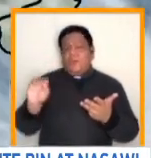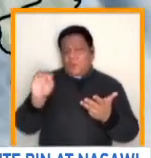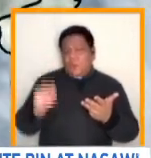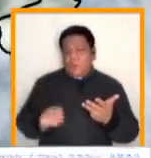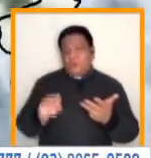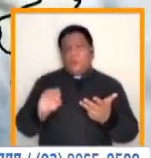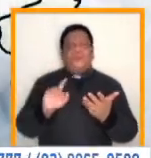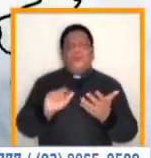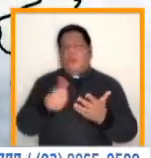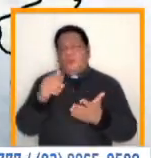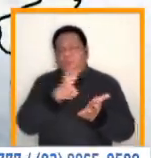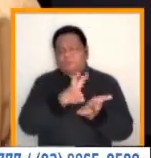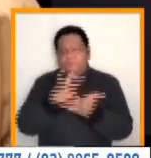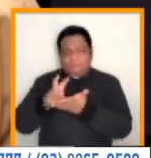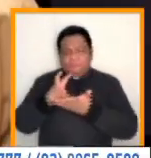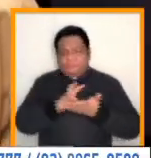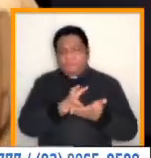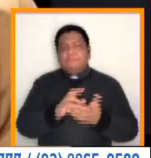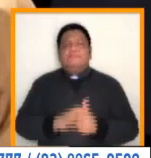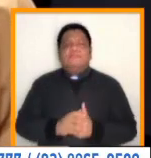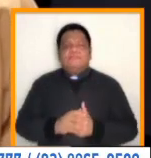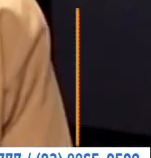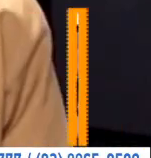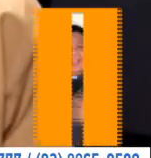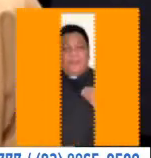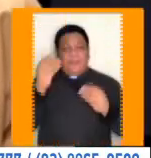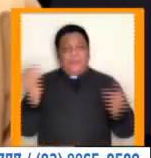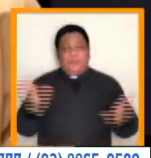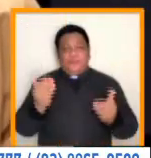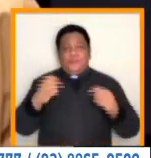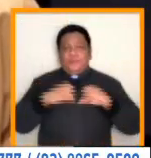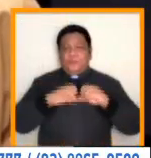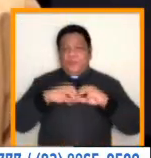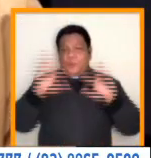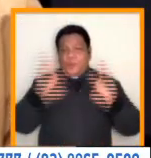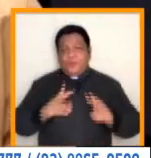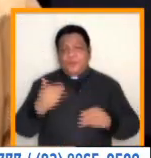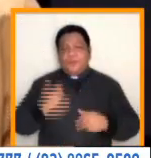lugar. Yan ang latest mula sa GMA Weather. Ako po si Nathaniel Cruz.